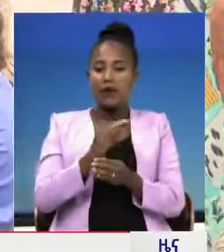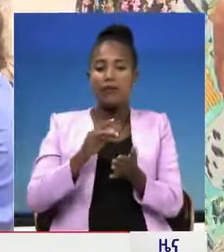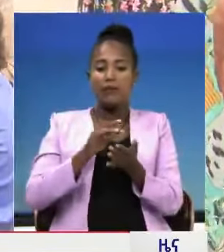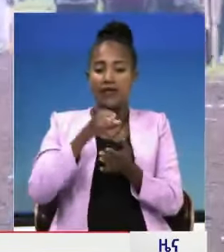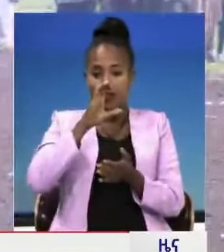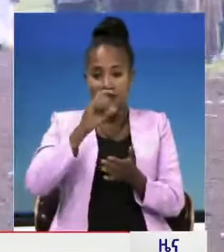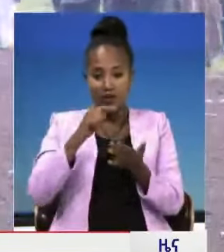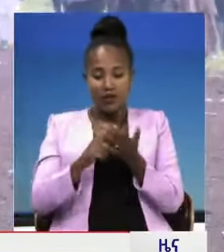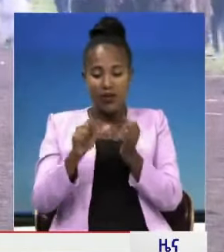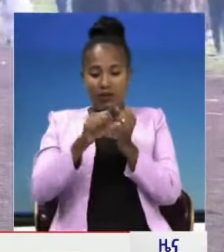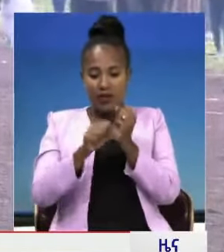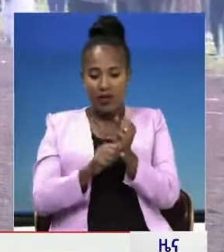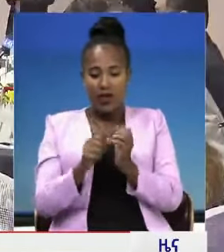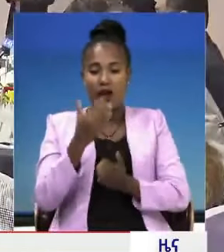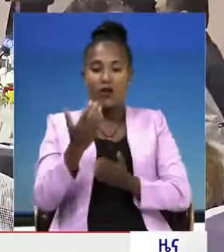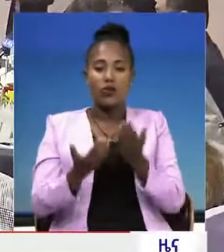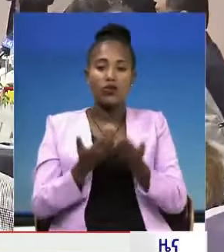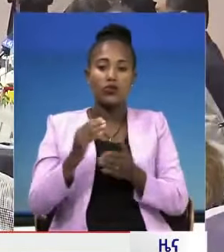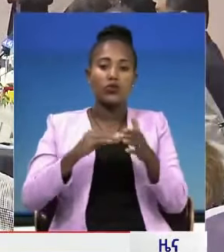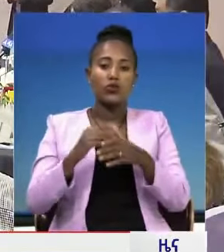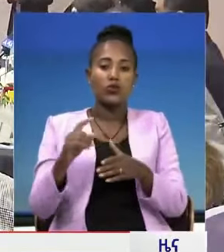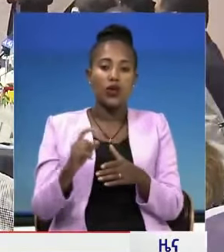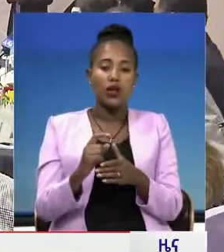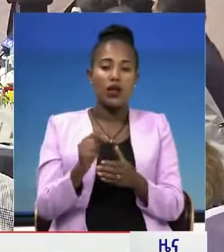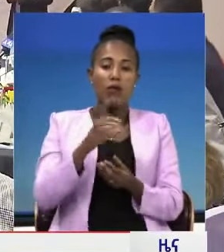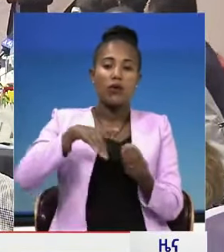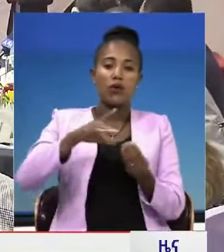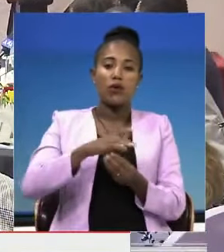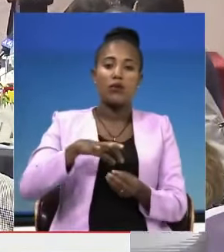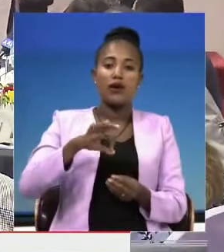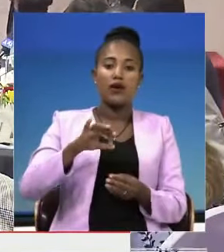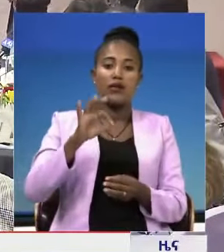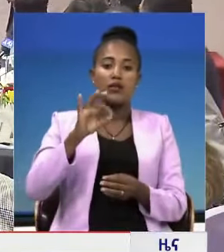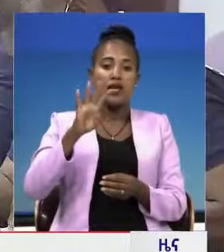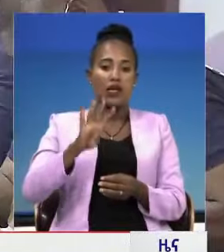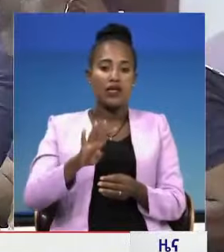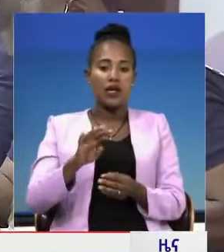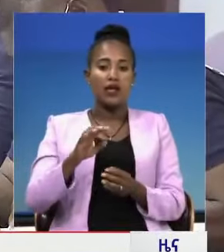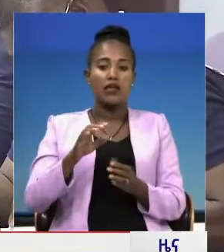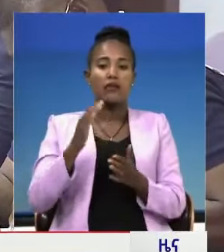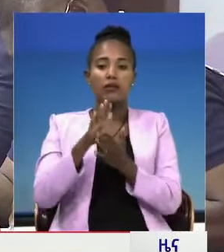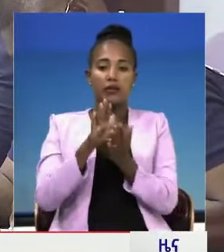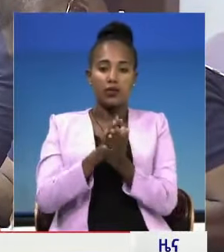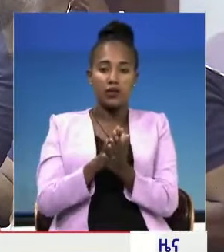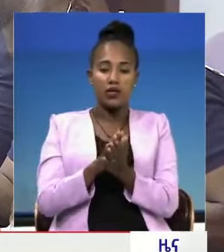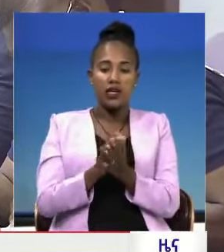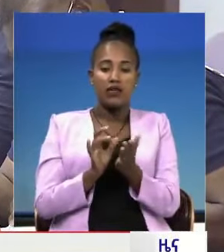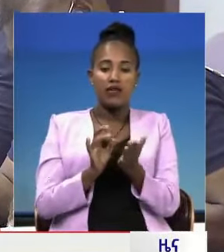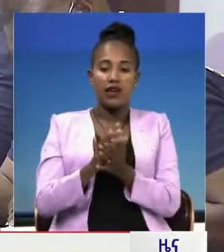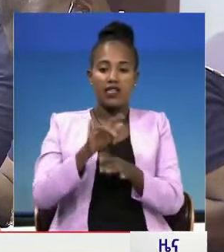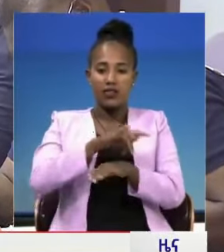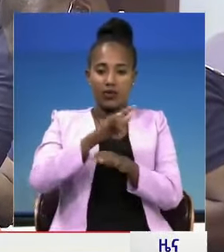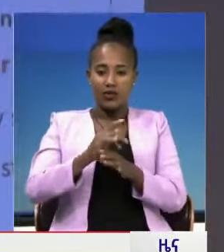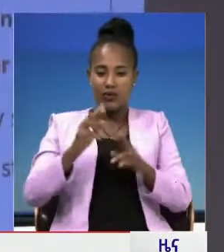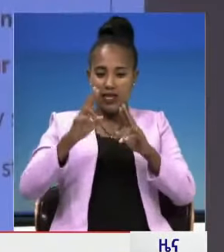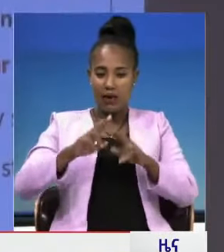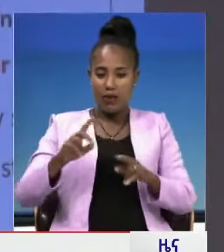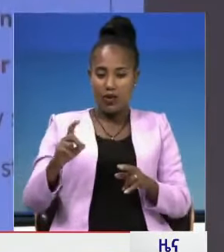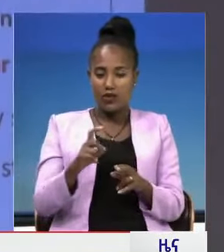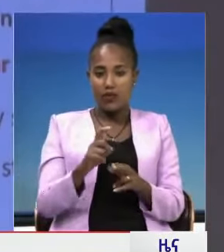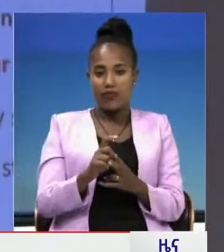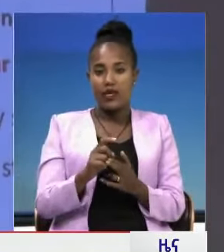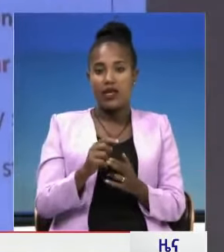መጠጥ እንዲሁም ከመሠረታዊ አገልግሎቶች ውጭ ሆኗል። በክልሉ የሚገኙ 94 ያክል ትምህርት ቤቶችም የተፈናቃይ ዜጎች መጠለያ